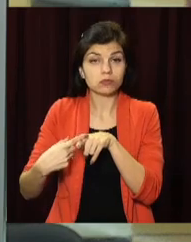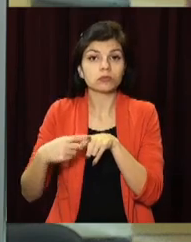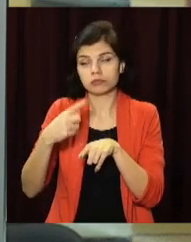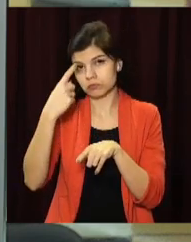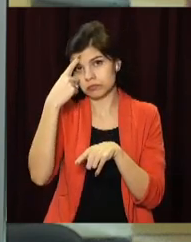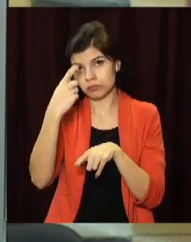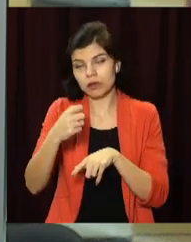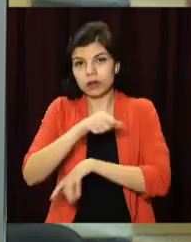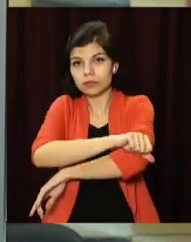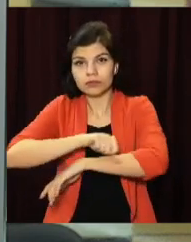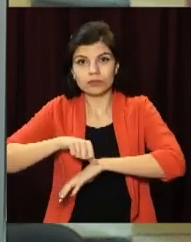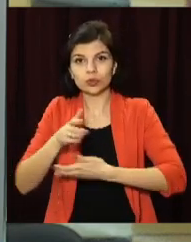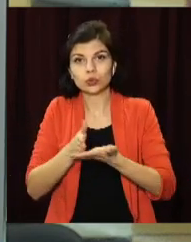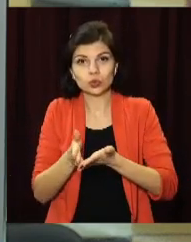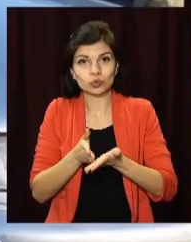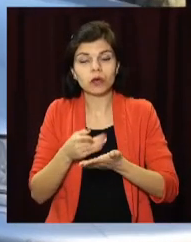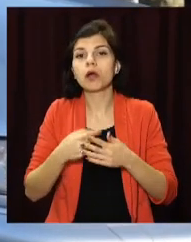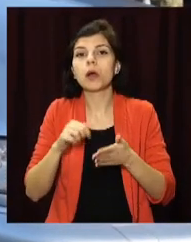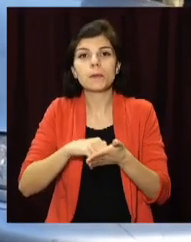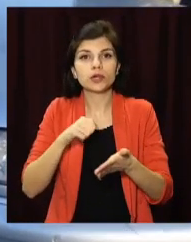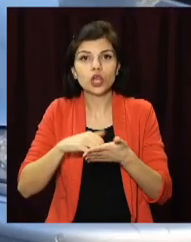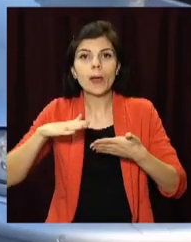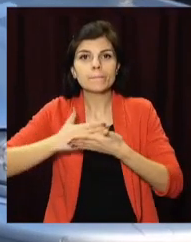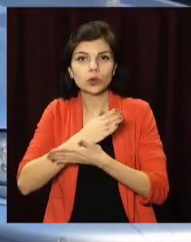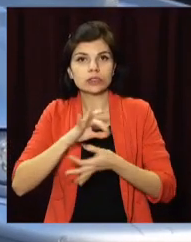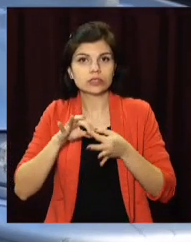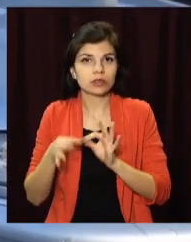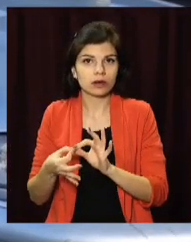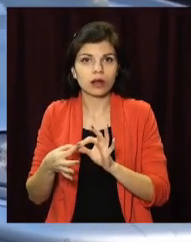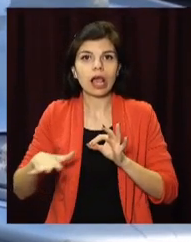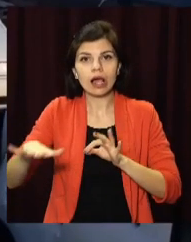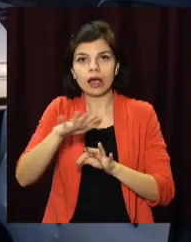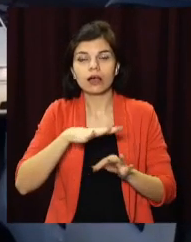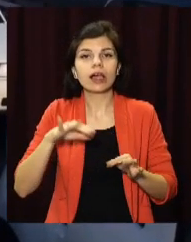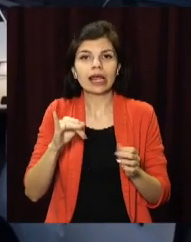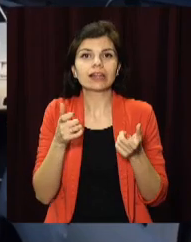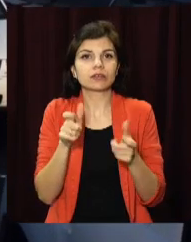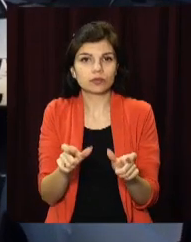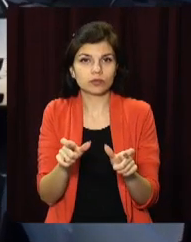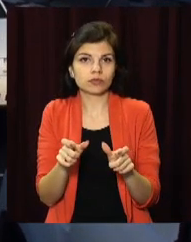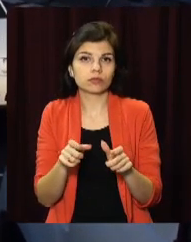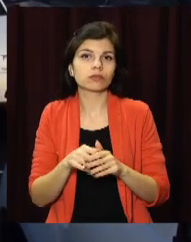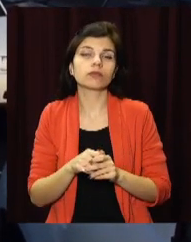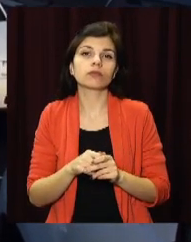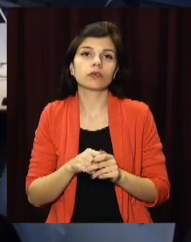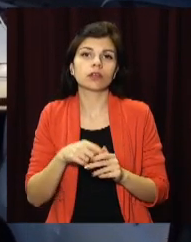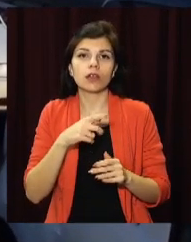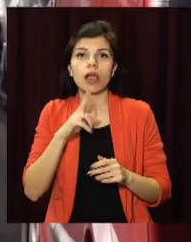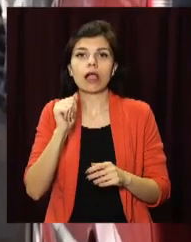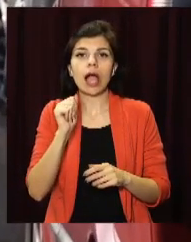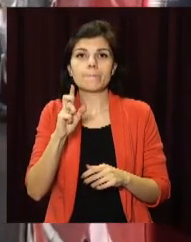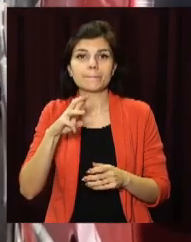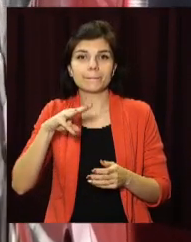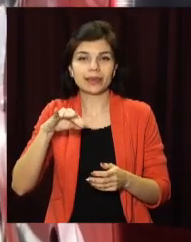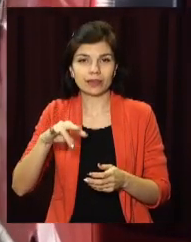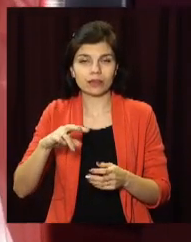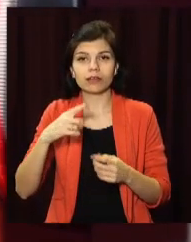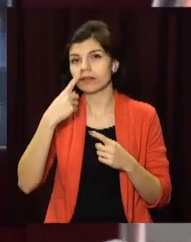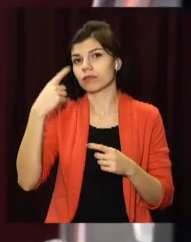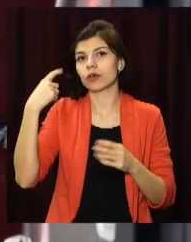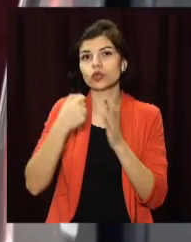обласній міграційній службі. Причина – складна політична ситуація в республіці та карантинні обмеження. За постановою Кабміну, що ухвалили торік,